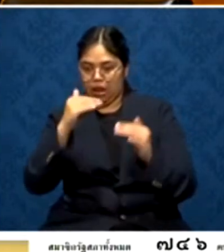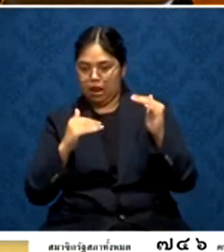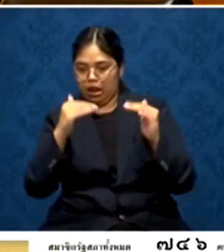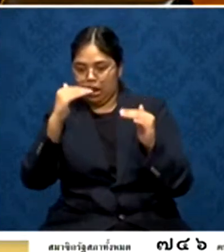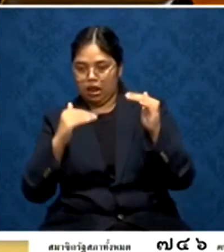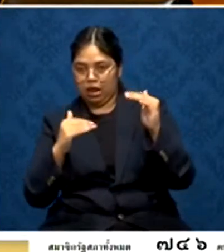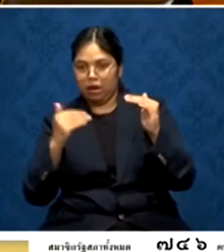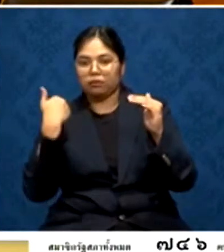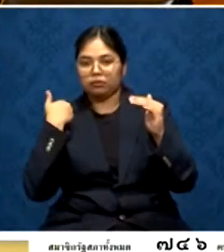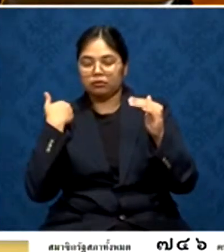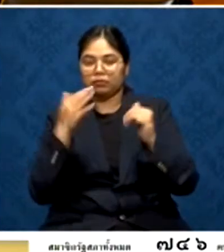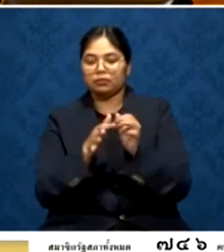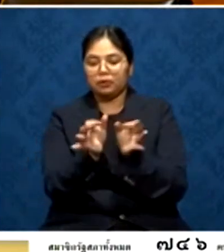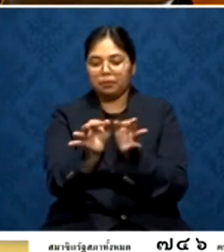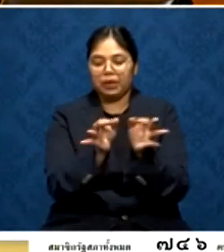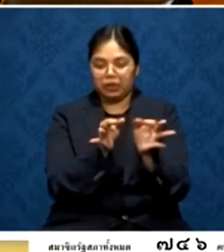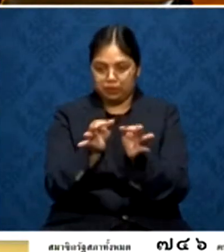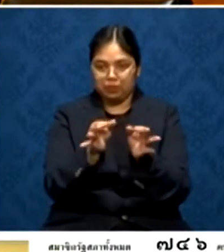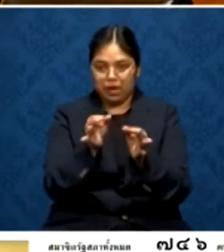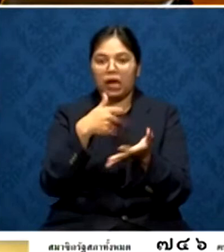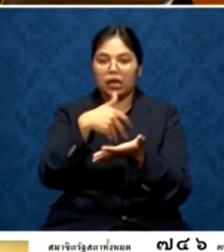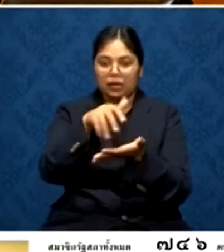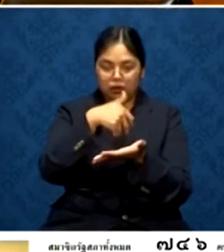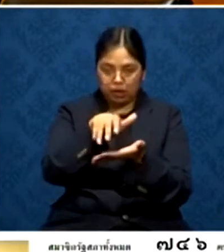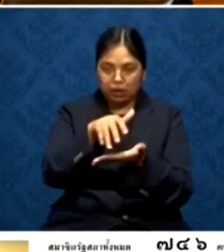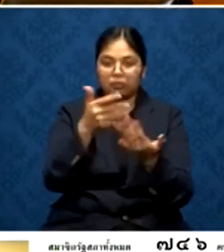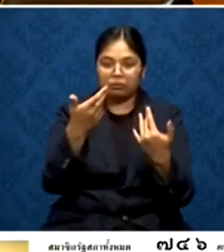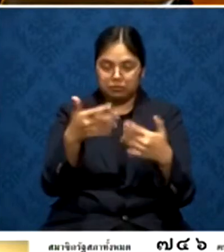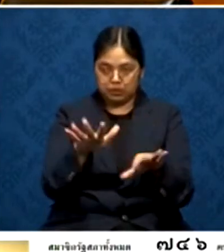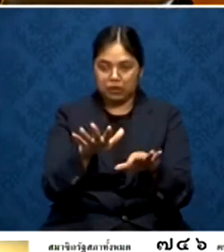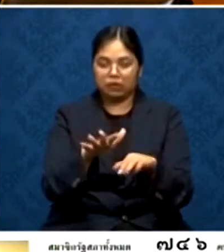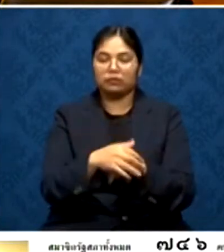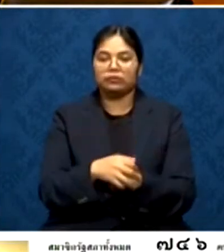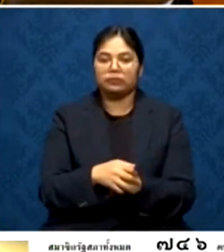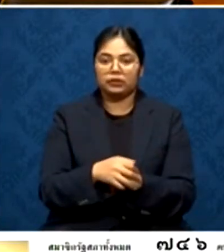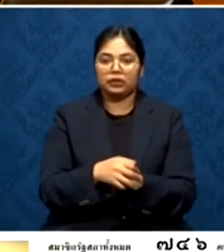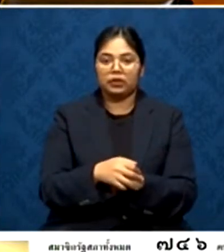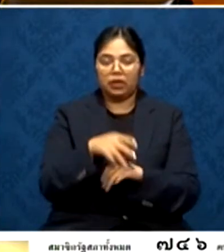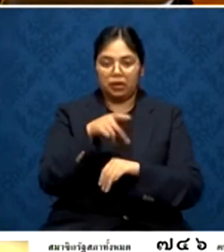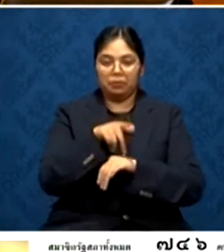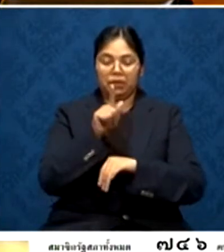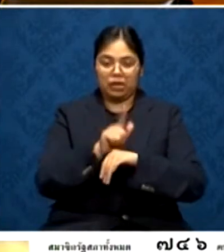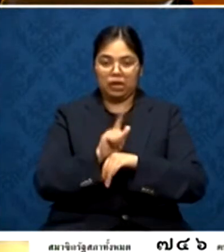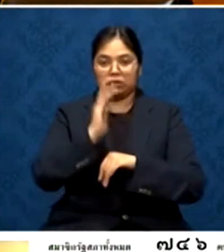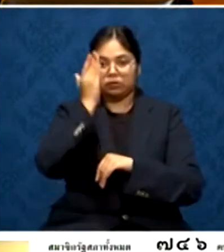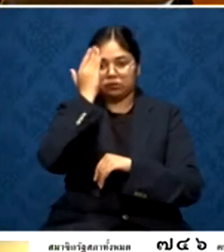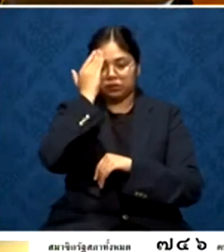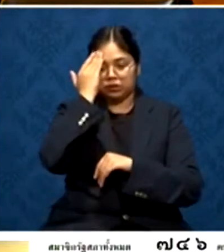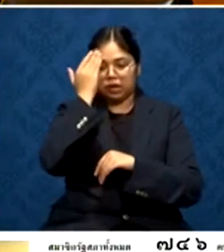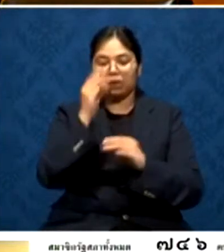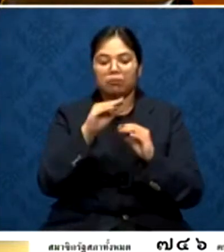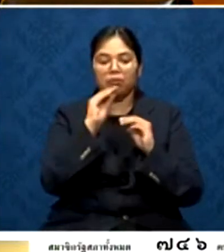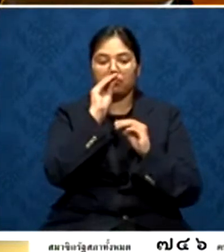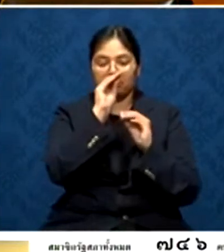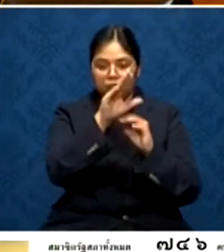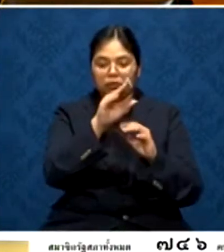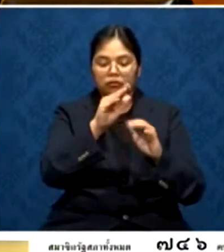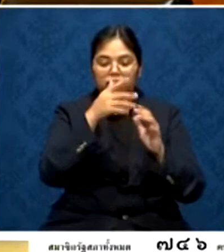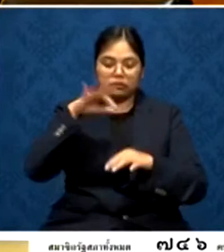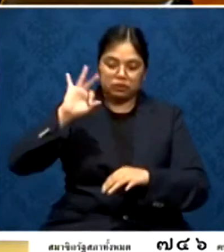ครับคำชี้แจงทั้งหมดที่กระผมได้นำเรียนผ่านท่านประธานรัฐสภาไปยังสมาชิกผู้ทรงเกียร